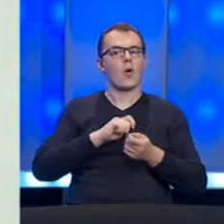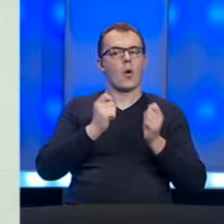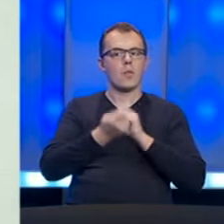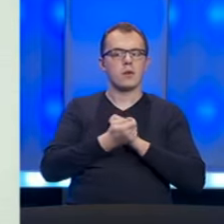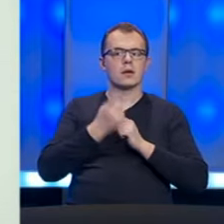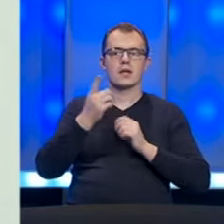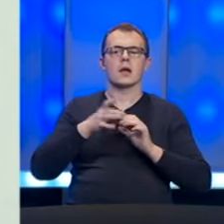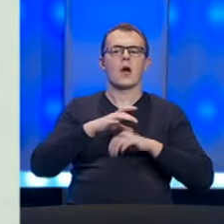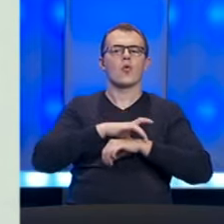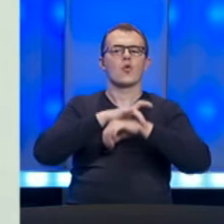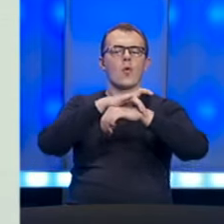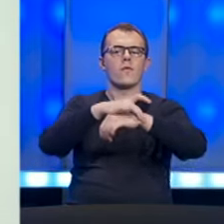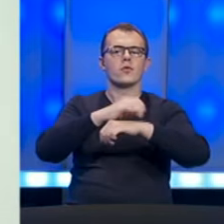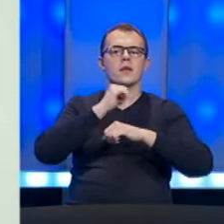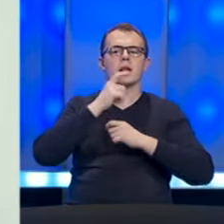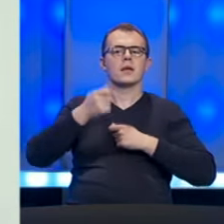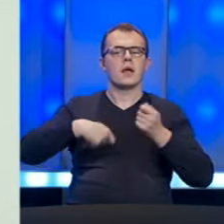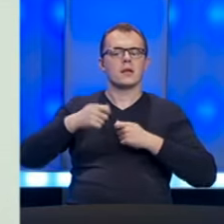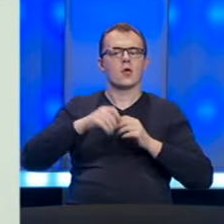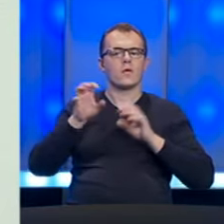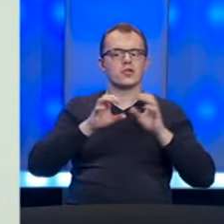obrtnika, ugostitelja i